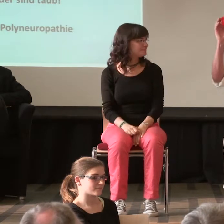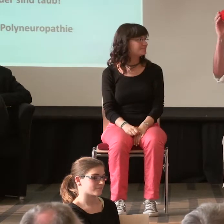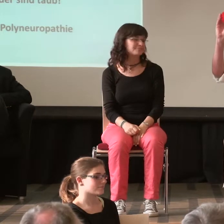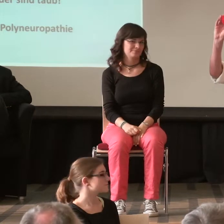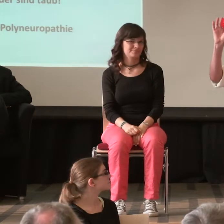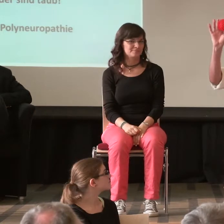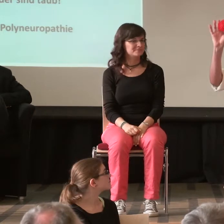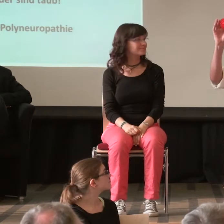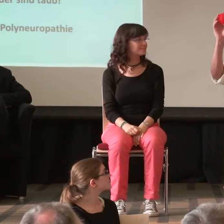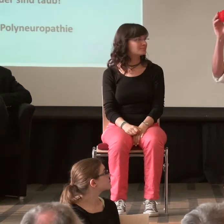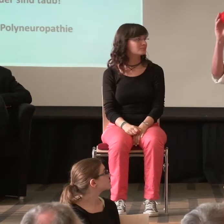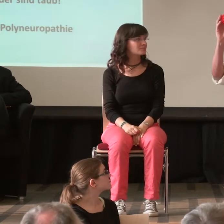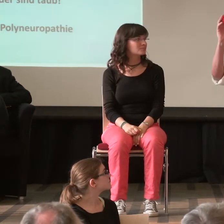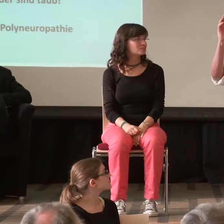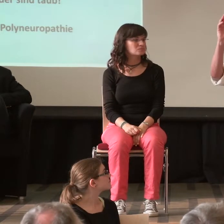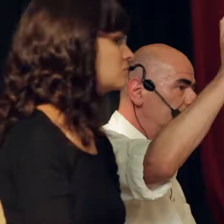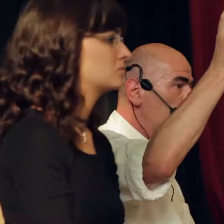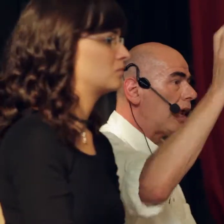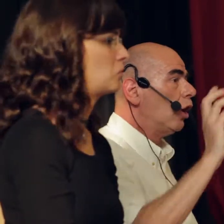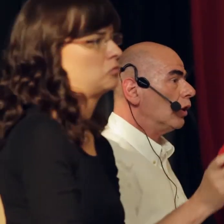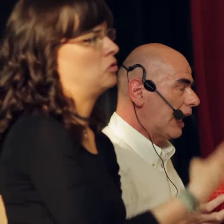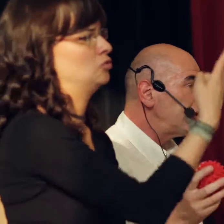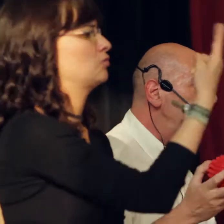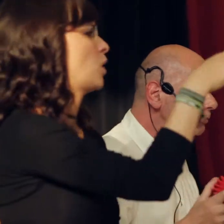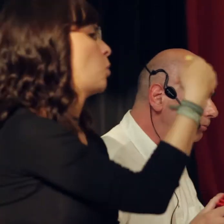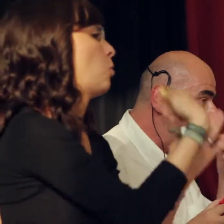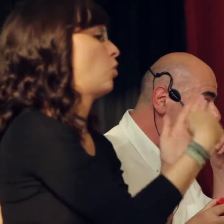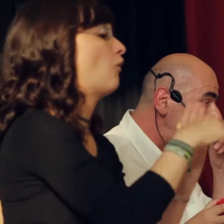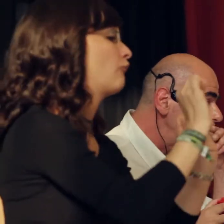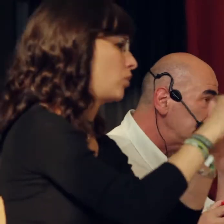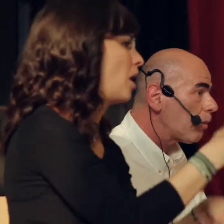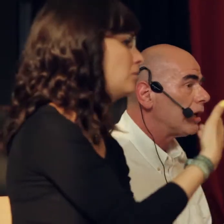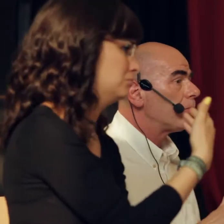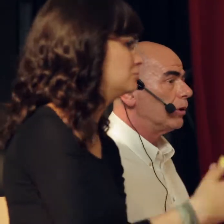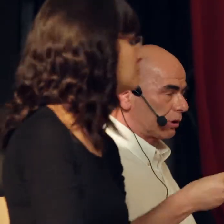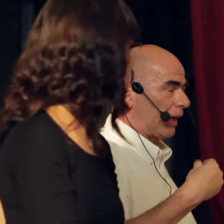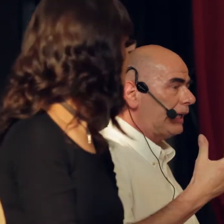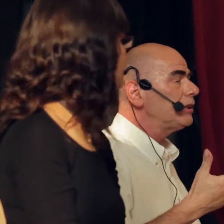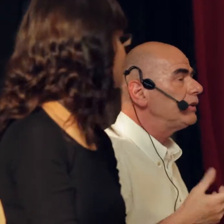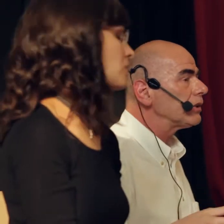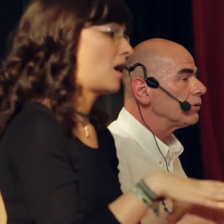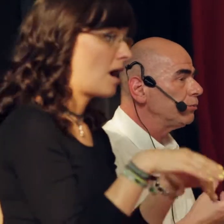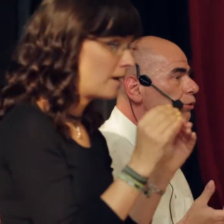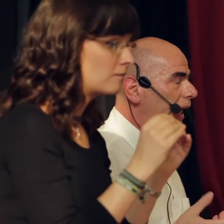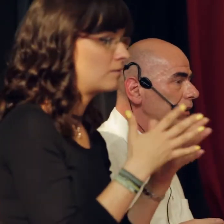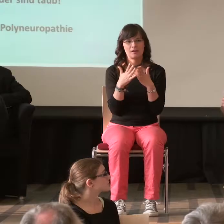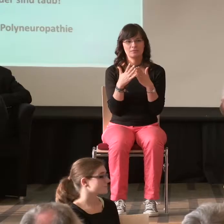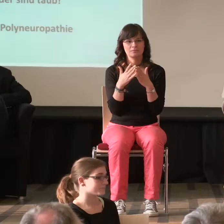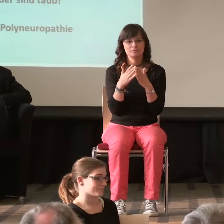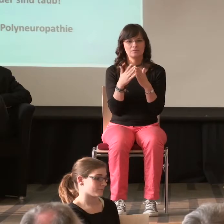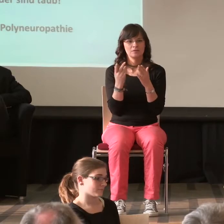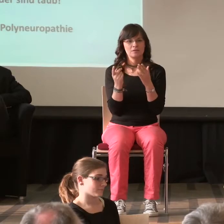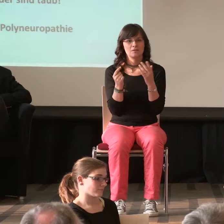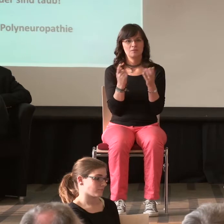beginne ich mir, jetzt ist es so ganz einfach, das können Sie für zwei Euro kaufen, damit beginnen wir oder behandeln wir symptomatisch